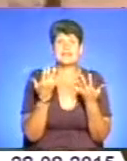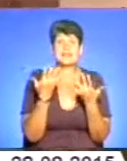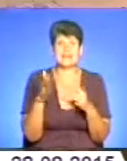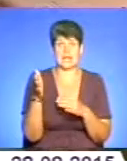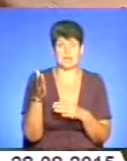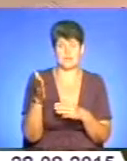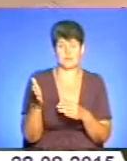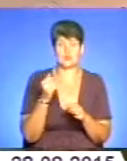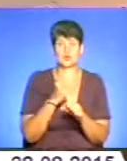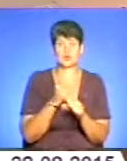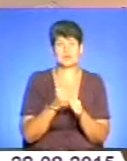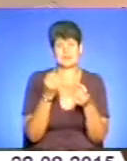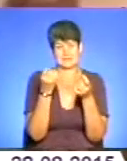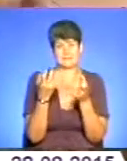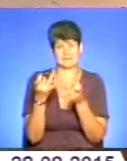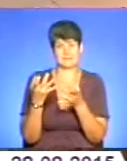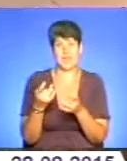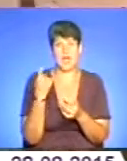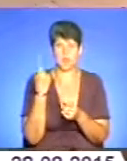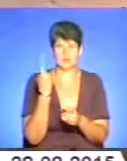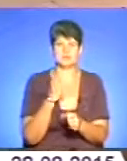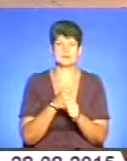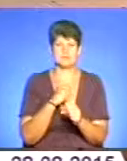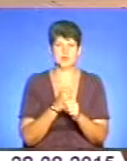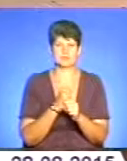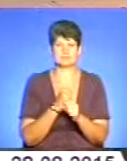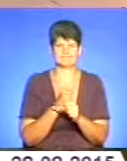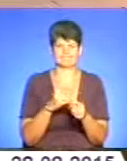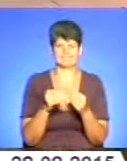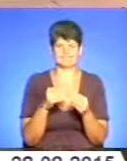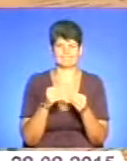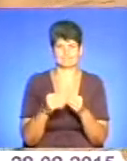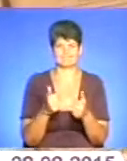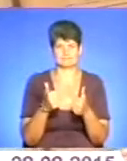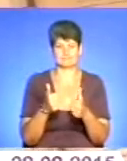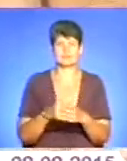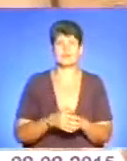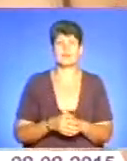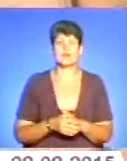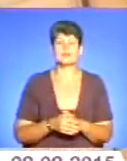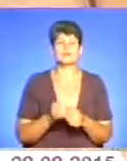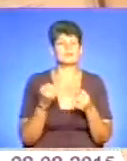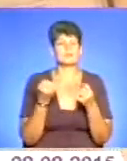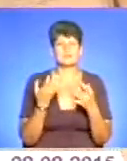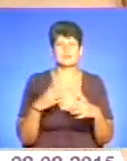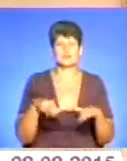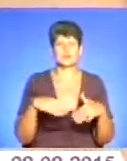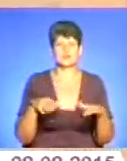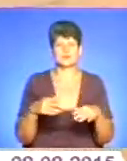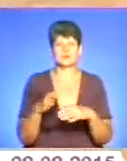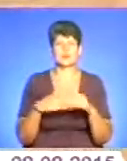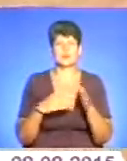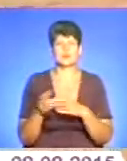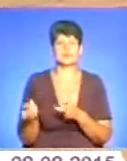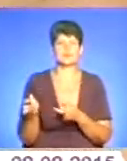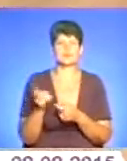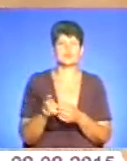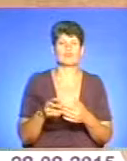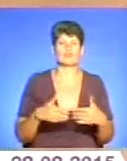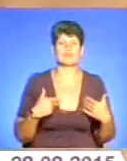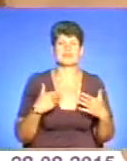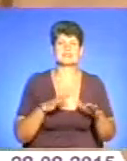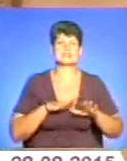з портретом Мазепи. І це зразу їх рознервувало так, що вони, незважаючи на всякі мінські домовленості, почали лупашити з мінометів, з усього цього.